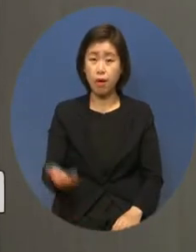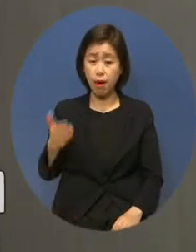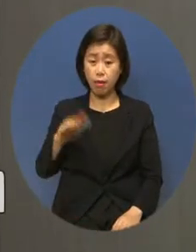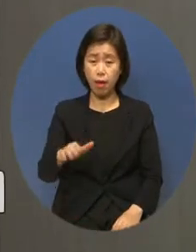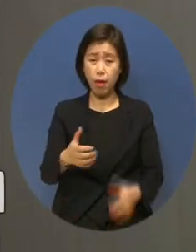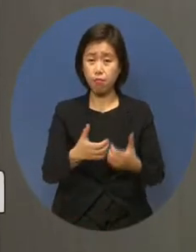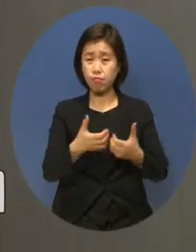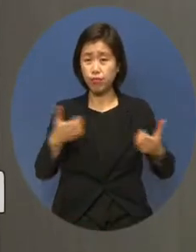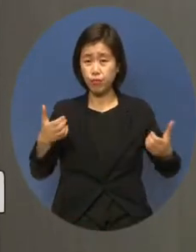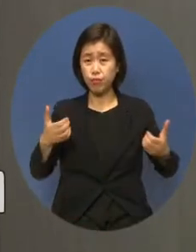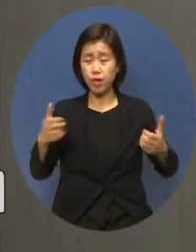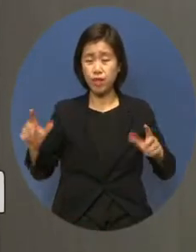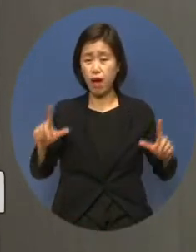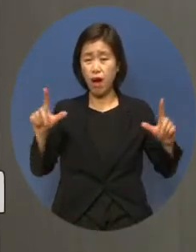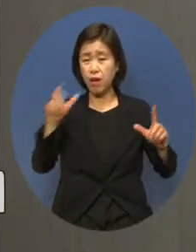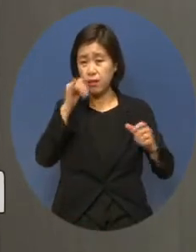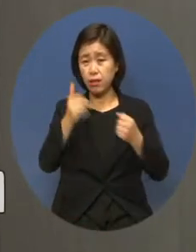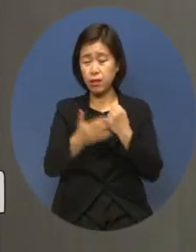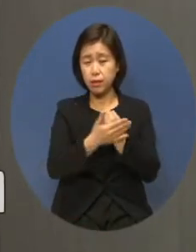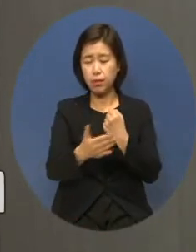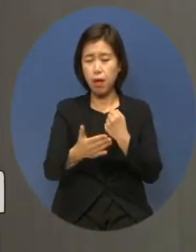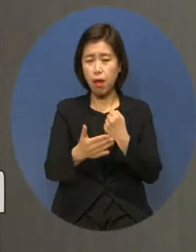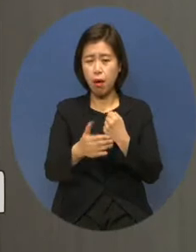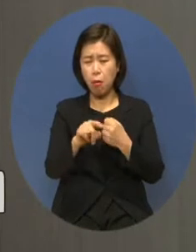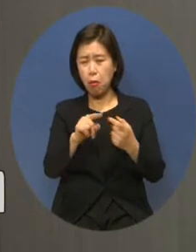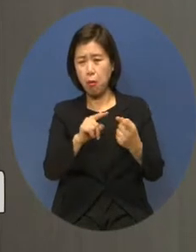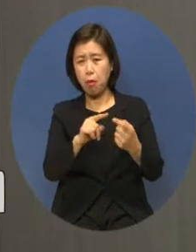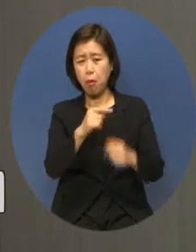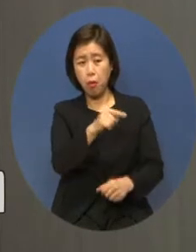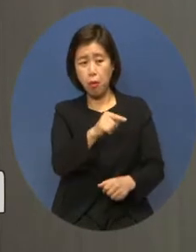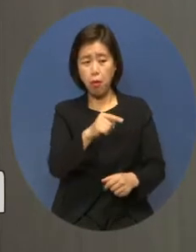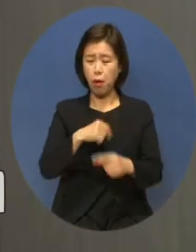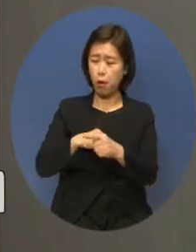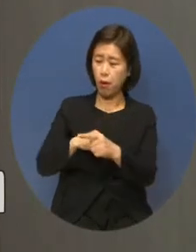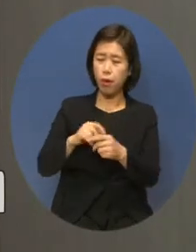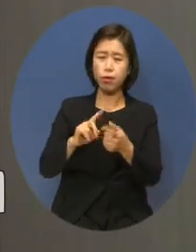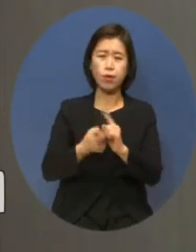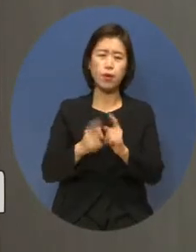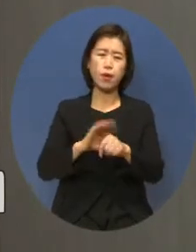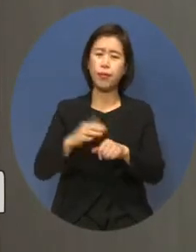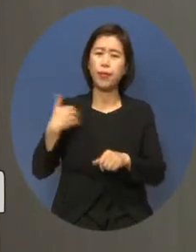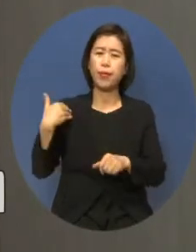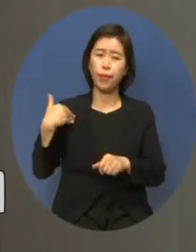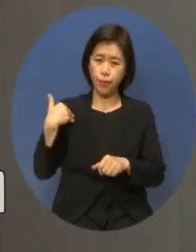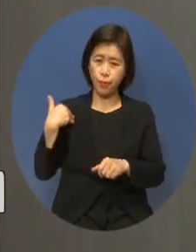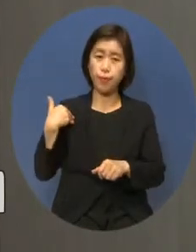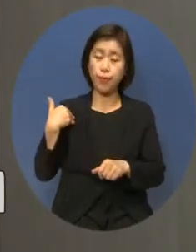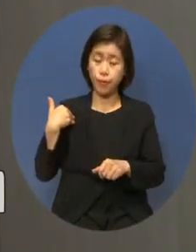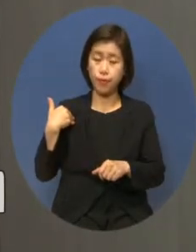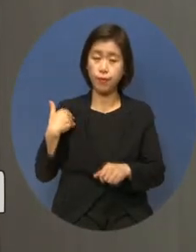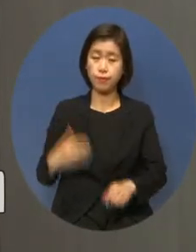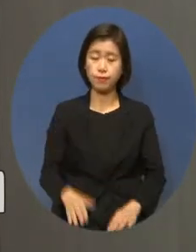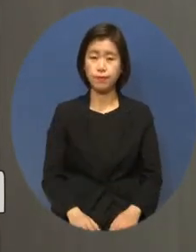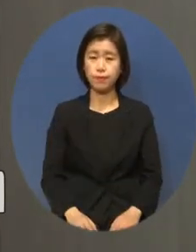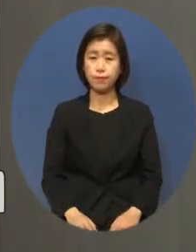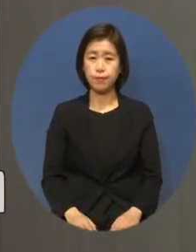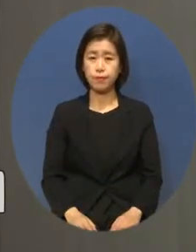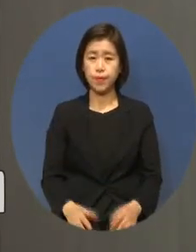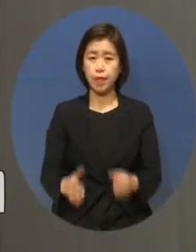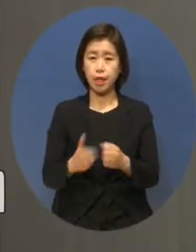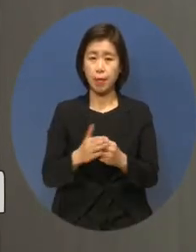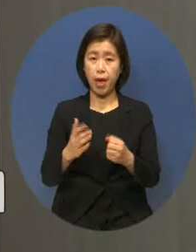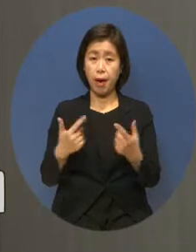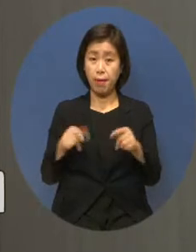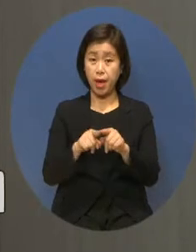존재했던 것이죠. 그래서 더 많이 섞이고 더 많이 아무렇지 않게 그냥 같이 있는 순간들이 필요한 것 같아요. 네네. 그러니까